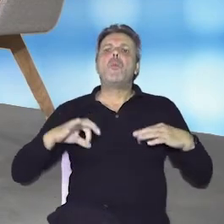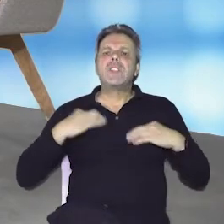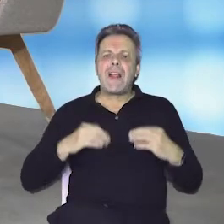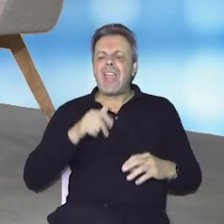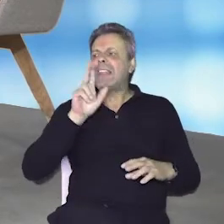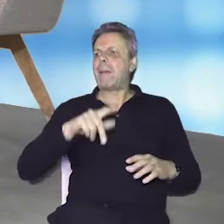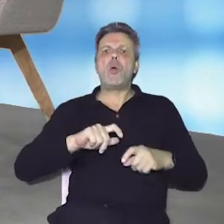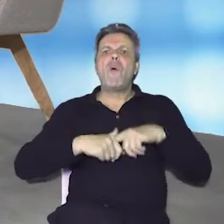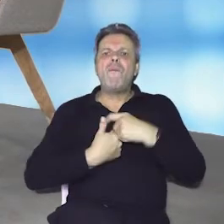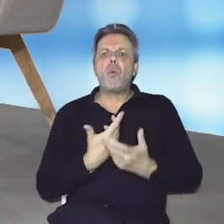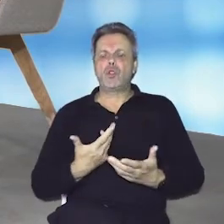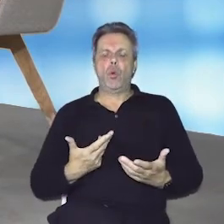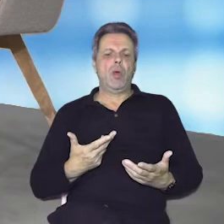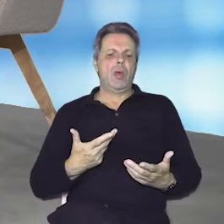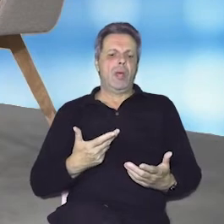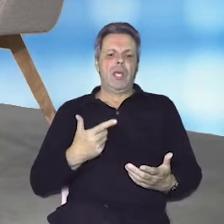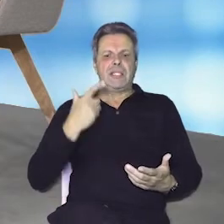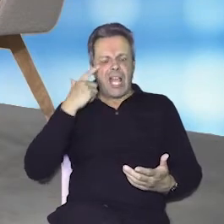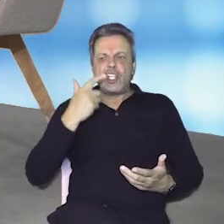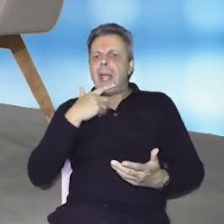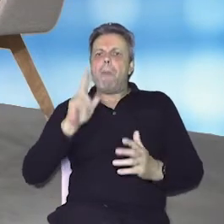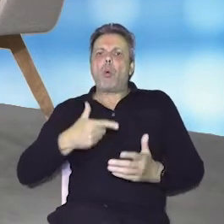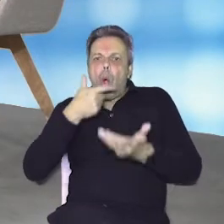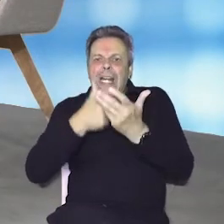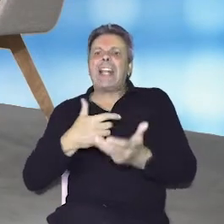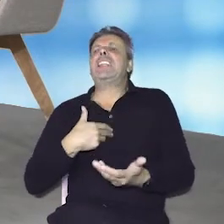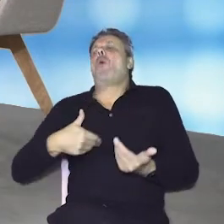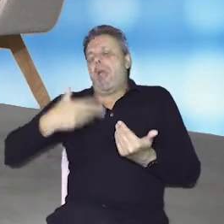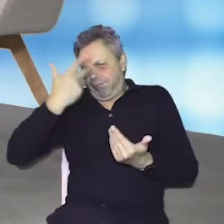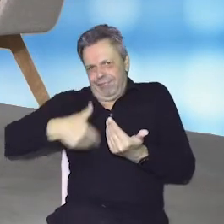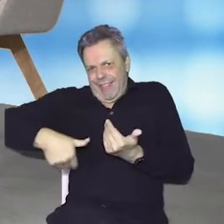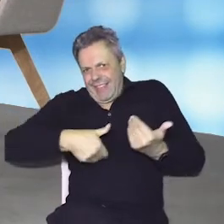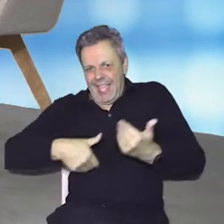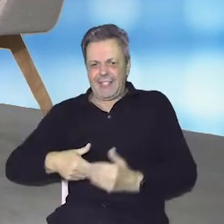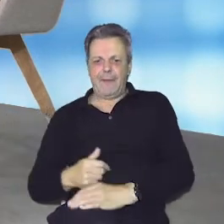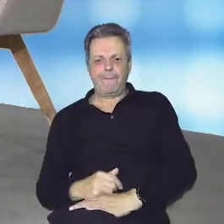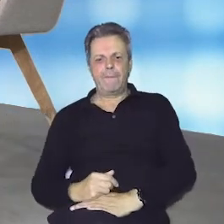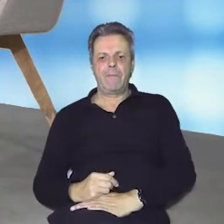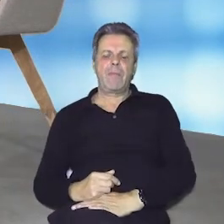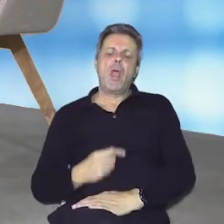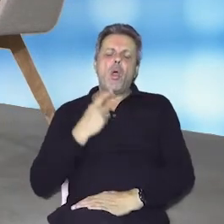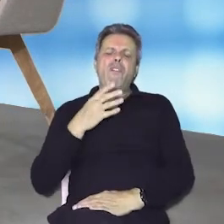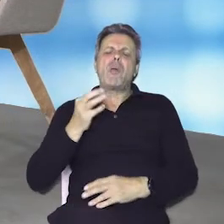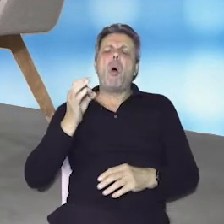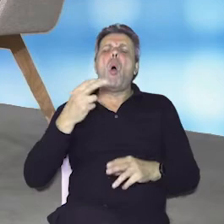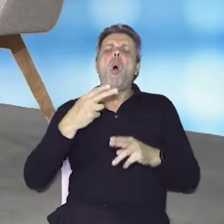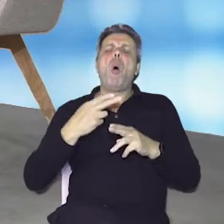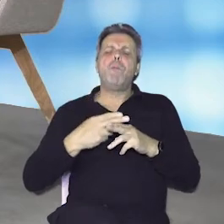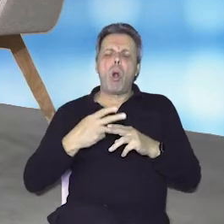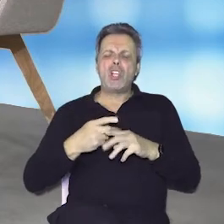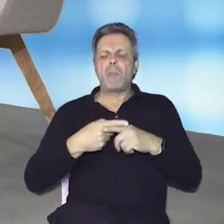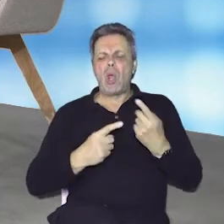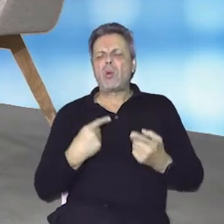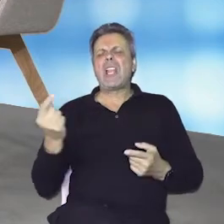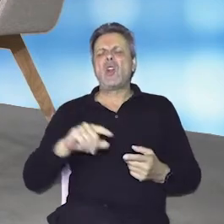imaju svoju funkciju, to znači prehraniti svoje dijete. Sada, nažalost, u bolesnom dijelu, kada dolazi do one